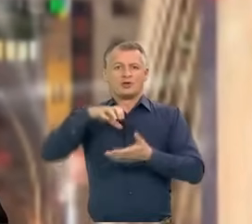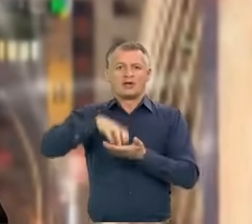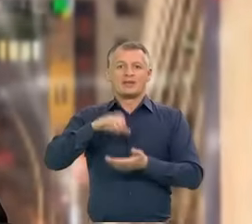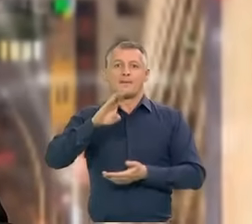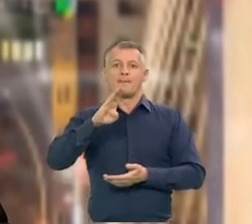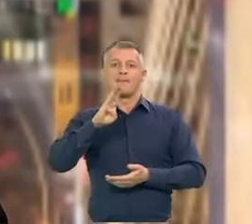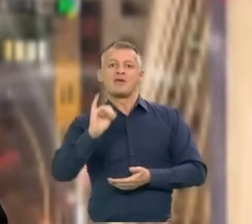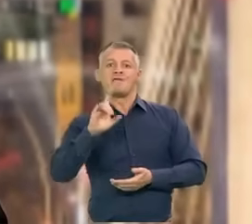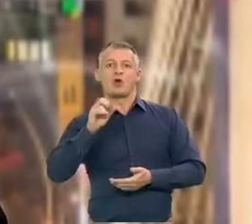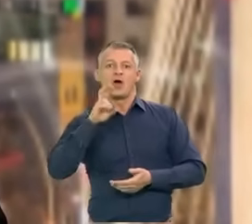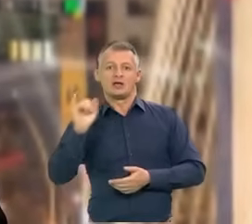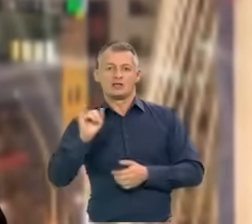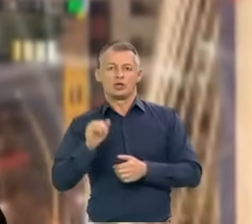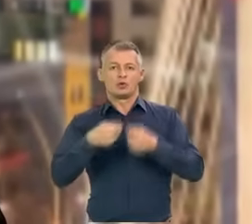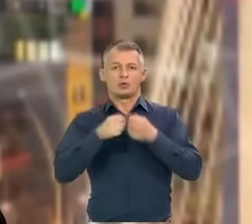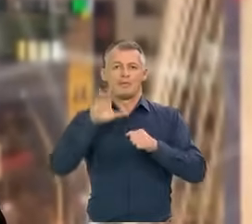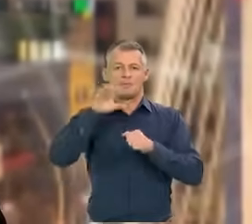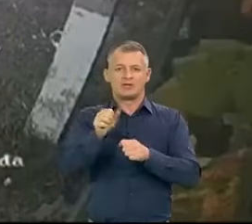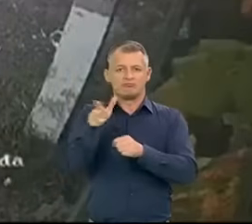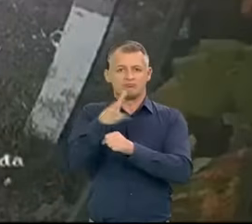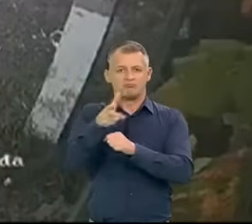surprins de camerele de supraveghere